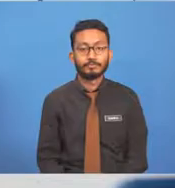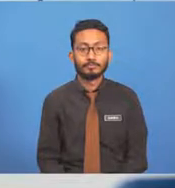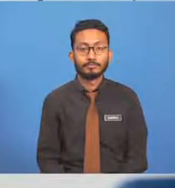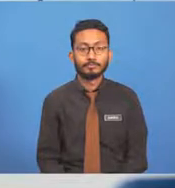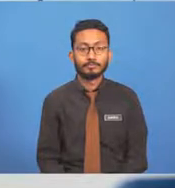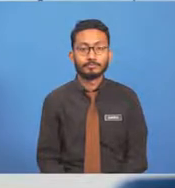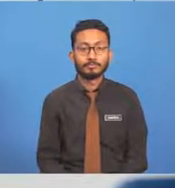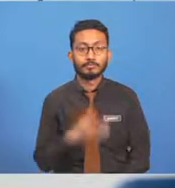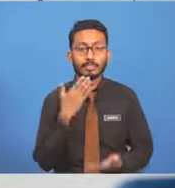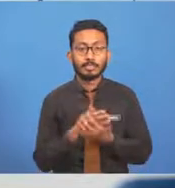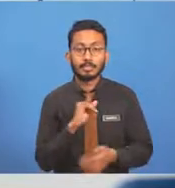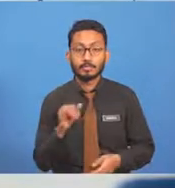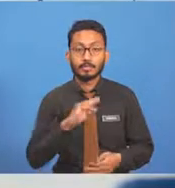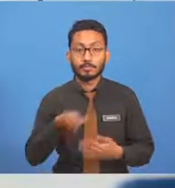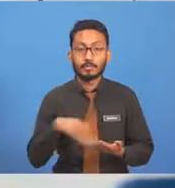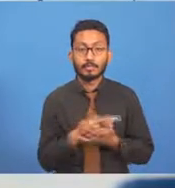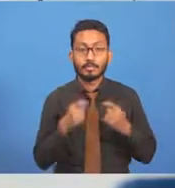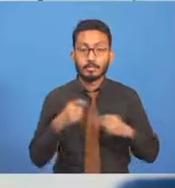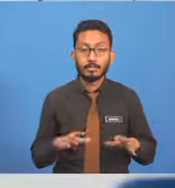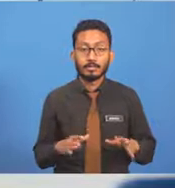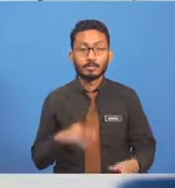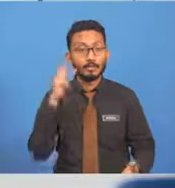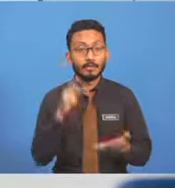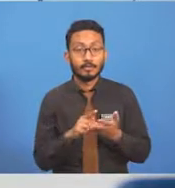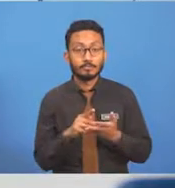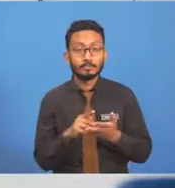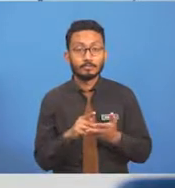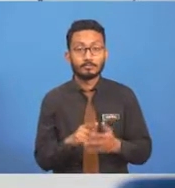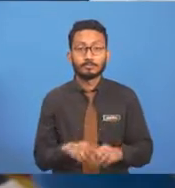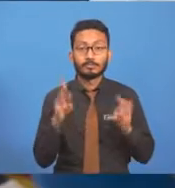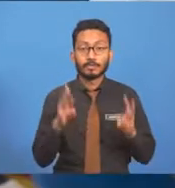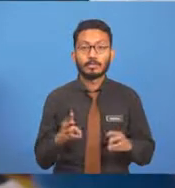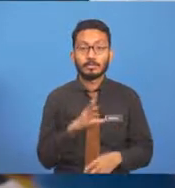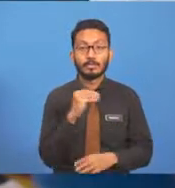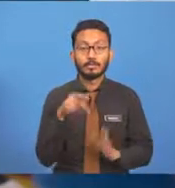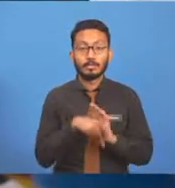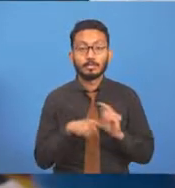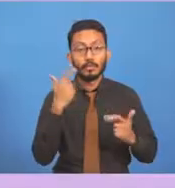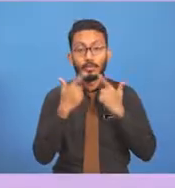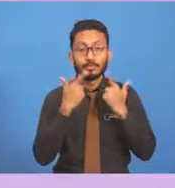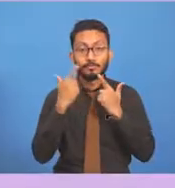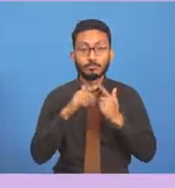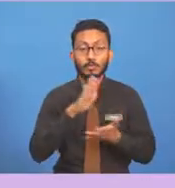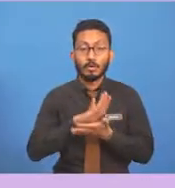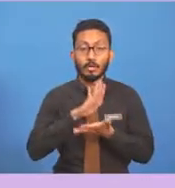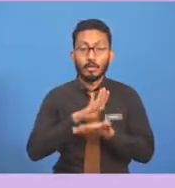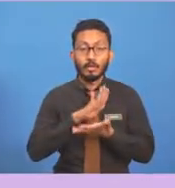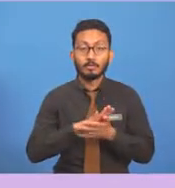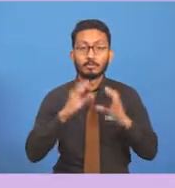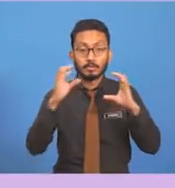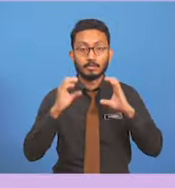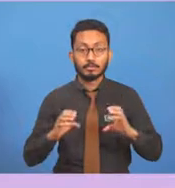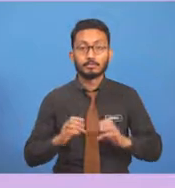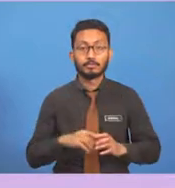Baiklah murid-murid, kita telah pun mengenali warga dan pelawat sekolah. Sekarang kita belajar cara-cara